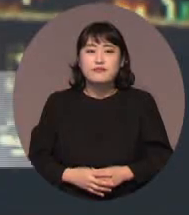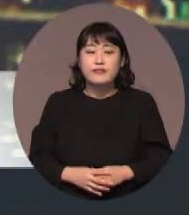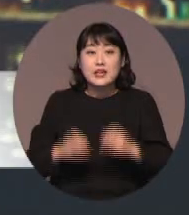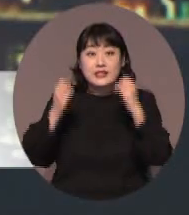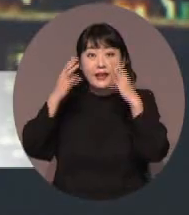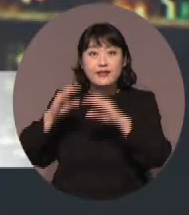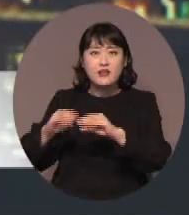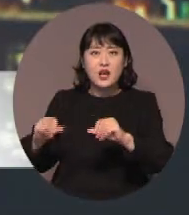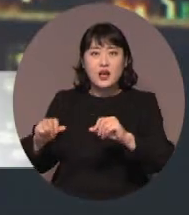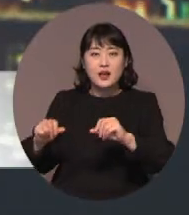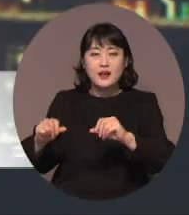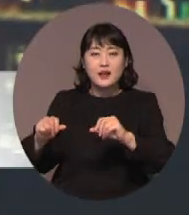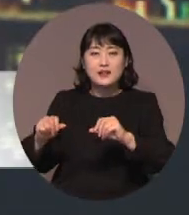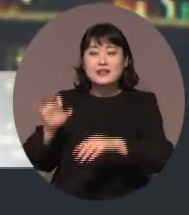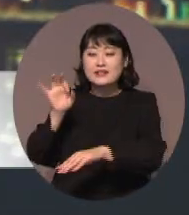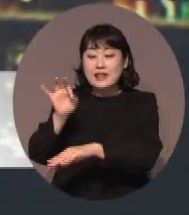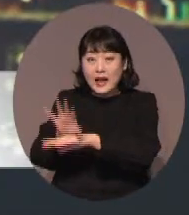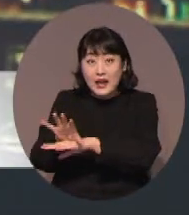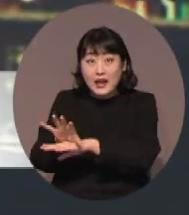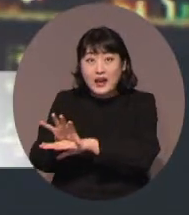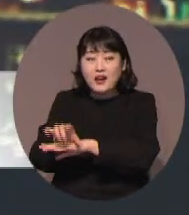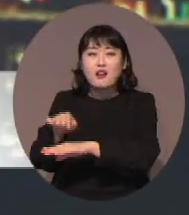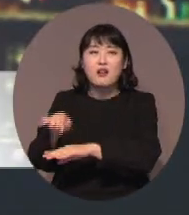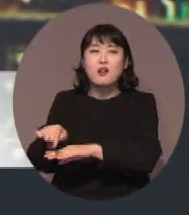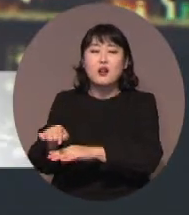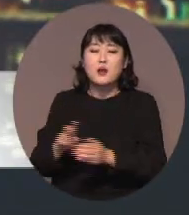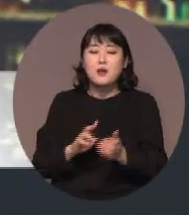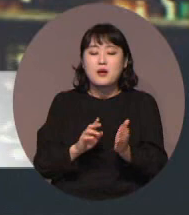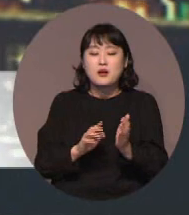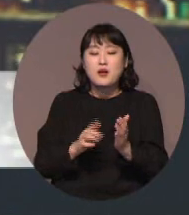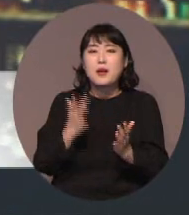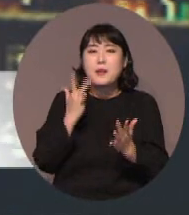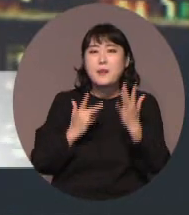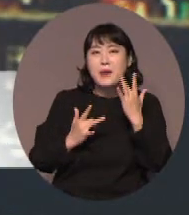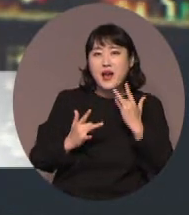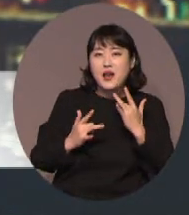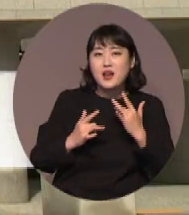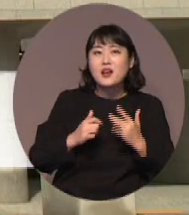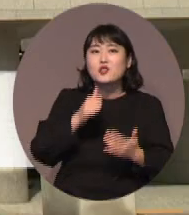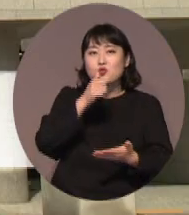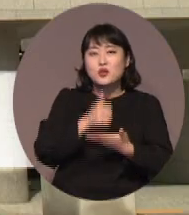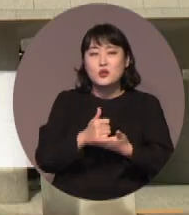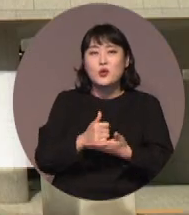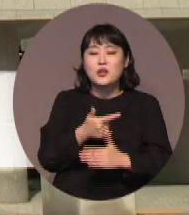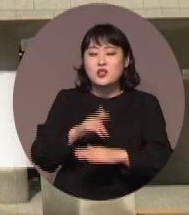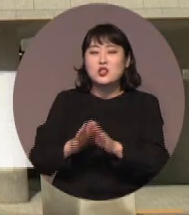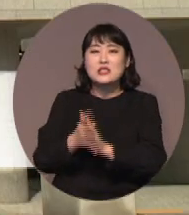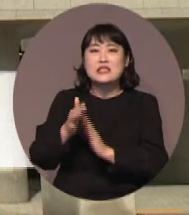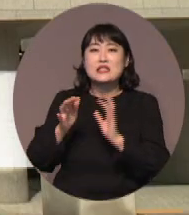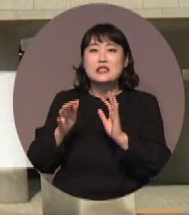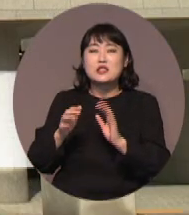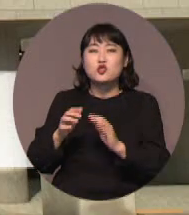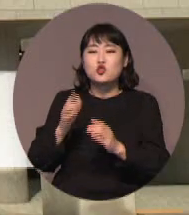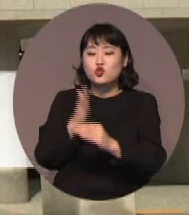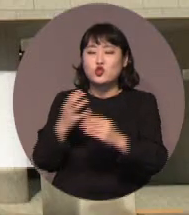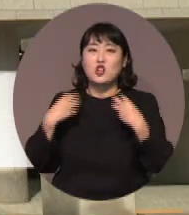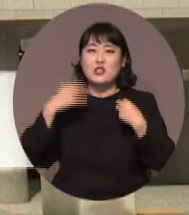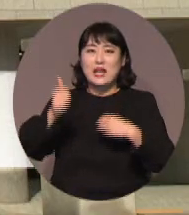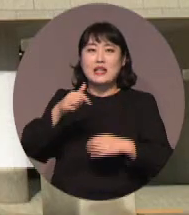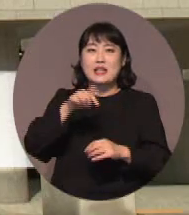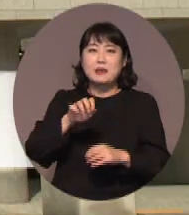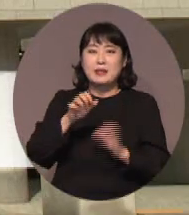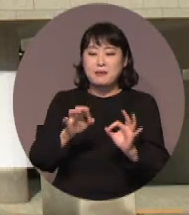신규 매입 토지를 재산신고해서 누락한 혐의로 재판해 넘겨진 김광신 대전 중구청장에게 검찰이